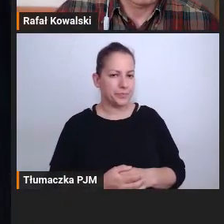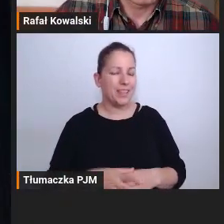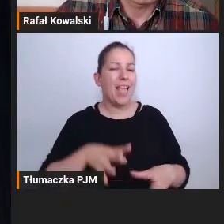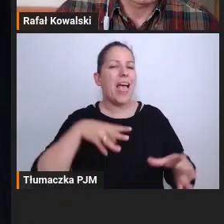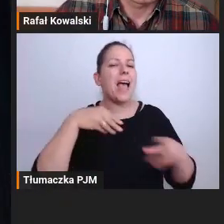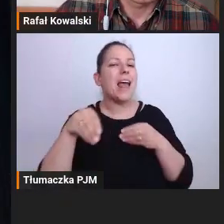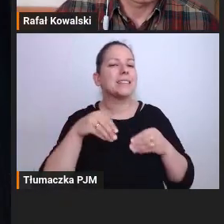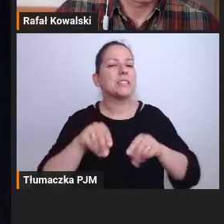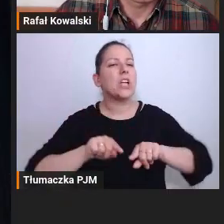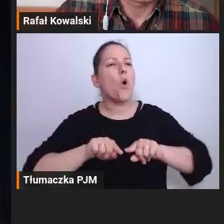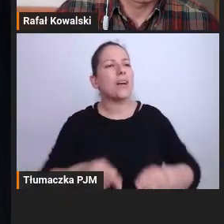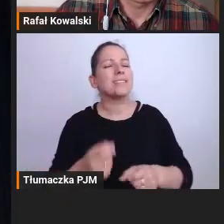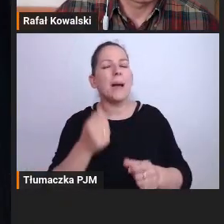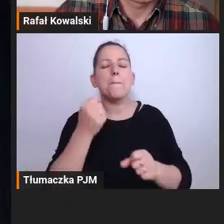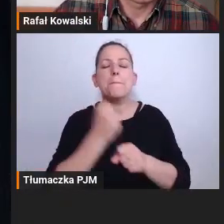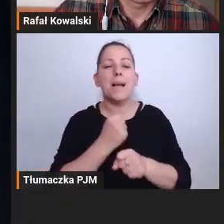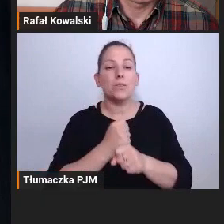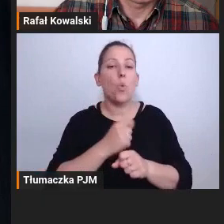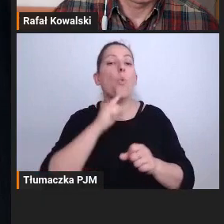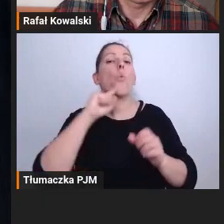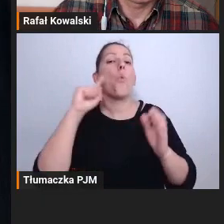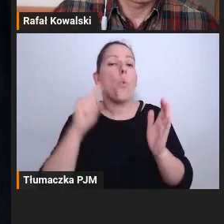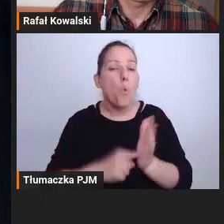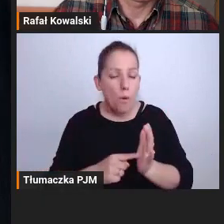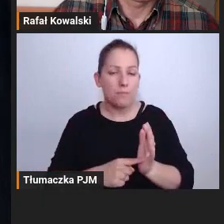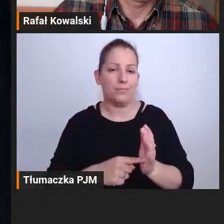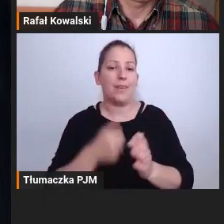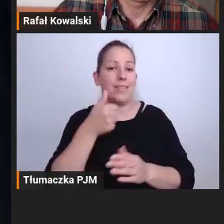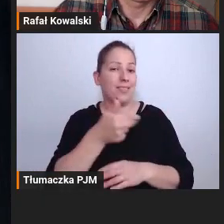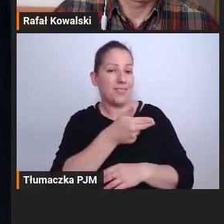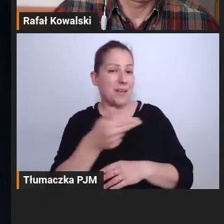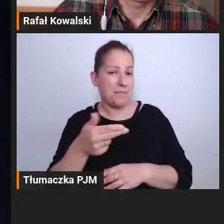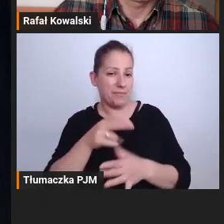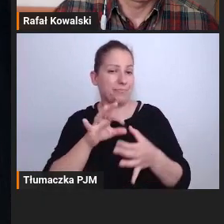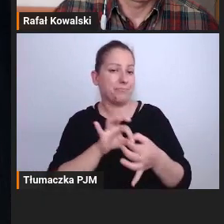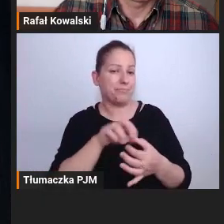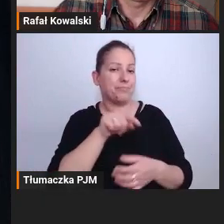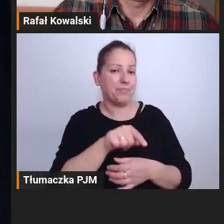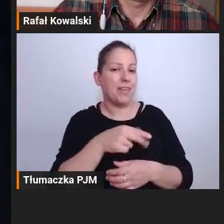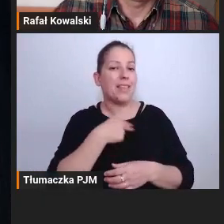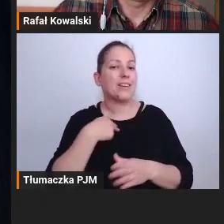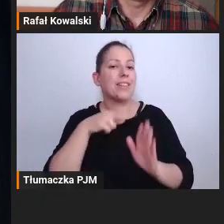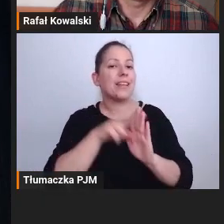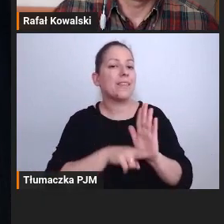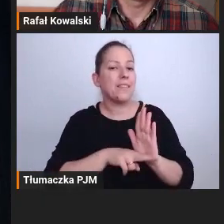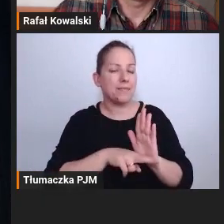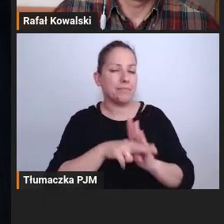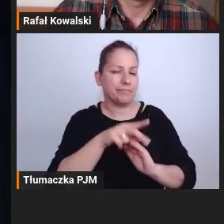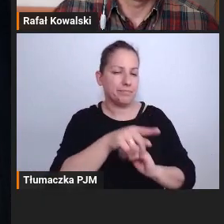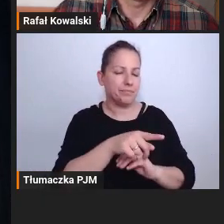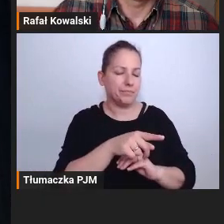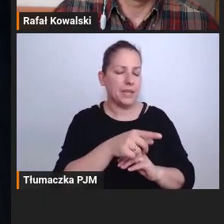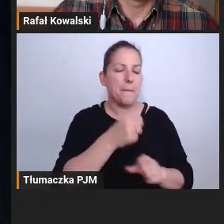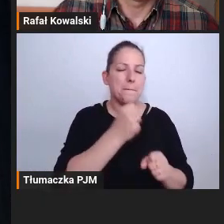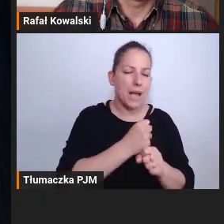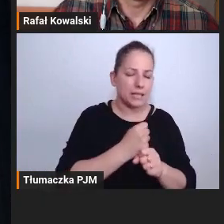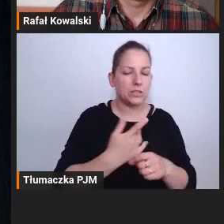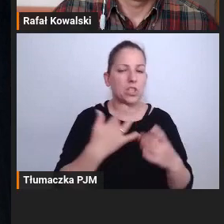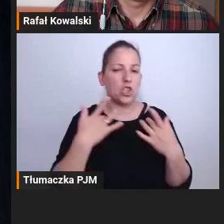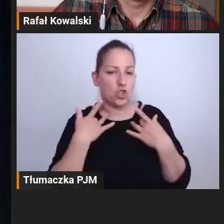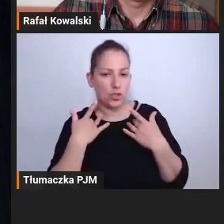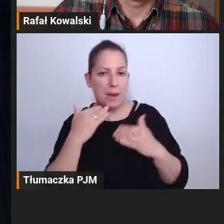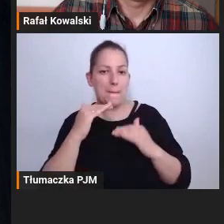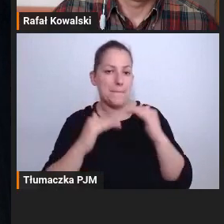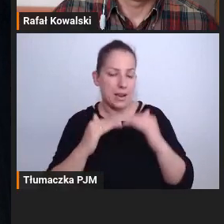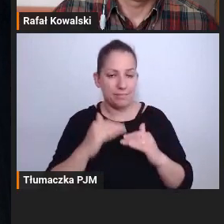Elastyczna organizacja pracy to jest właśnie jedno z zagadnień związanych z tą naszą dyrektywą Work-Life Balance.